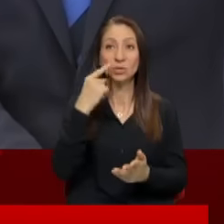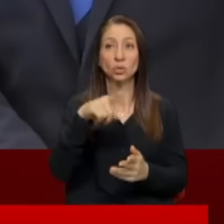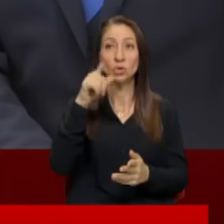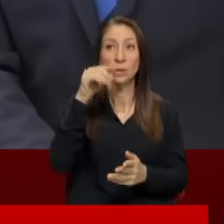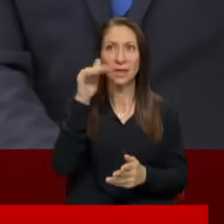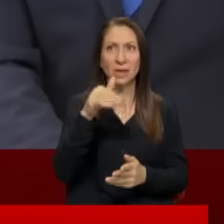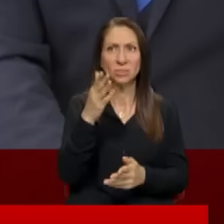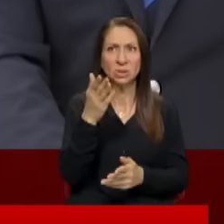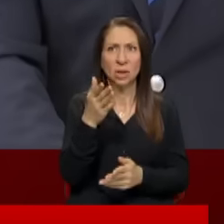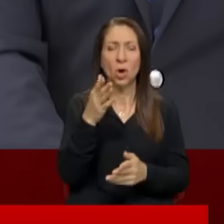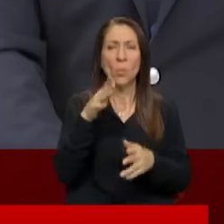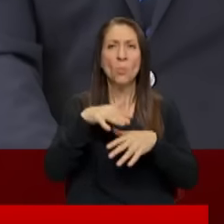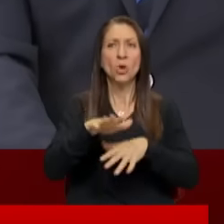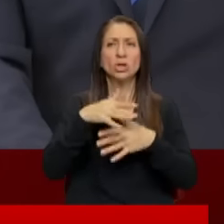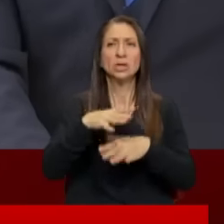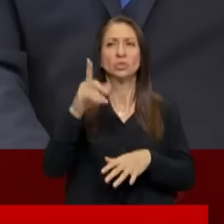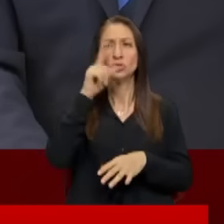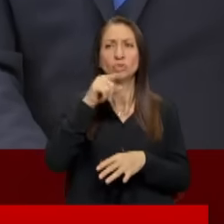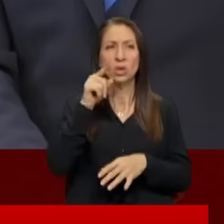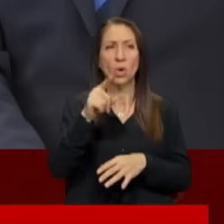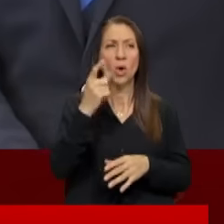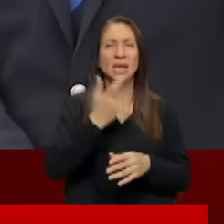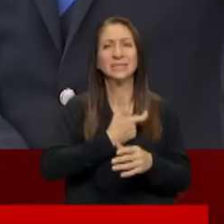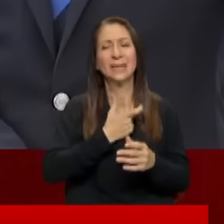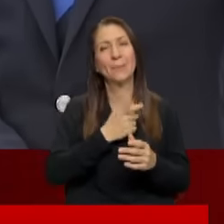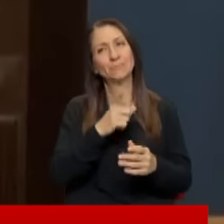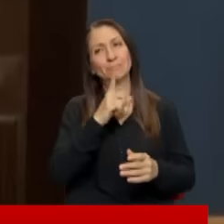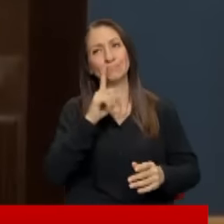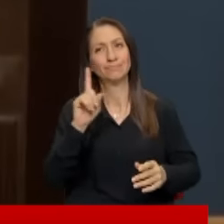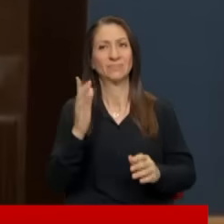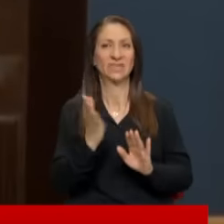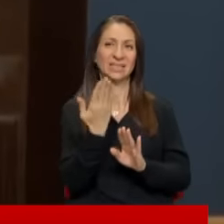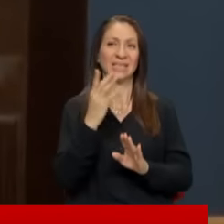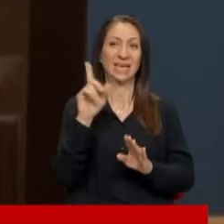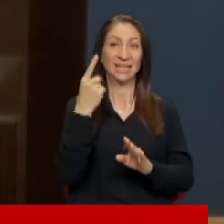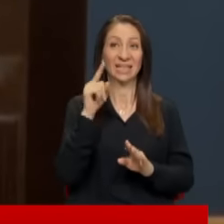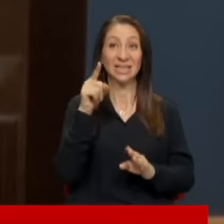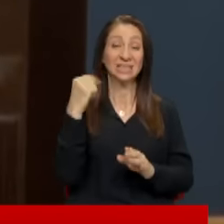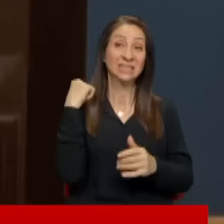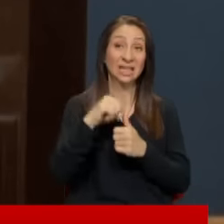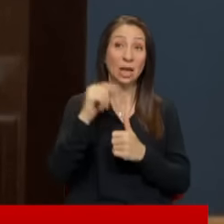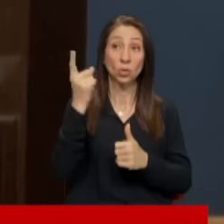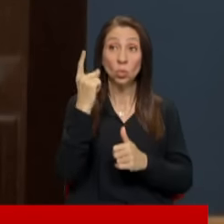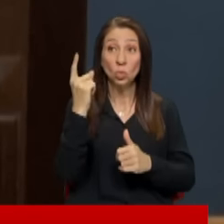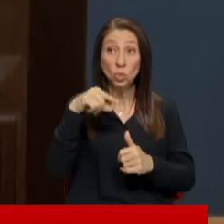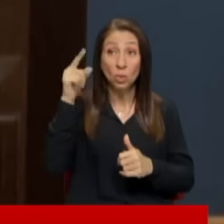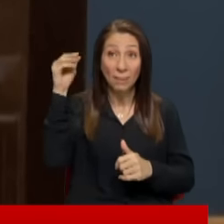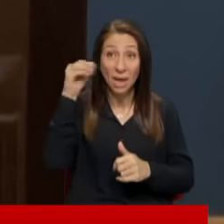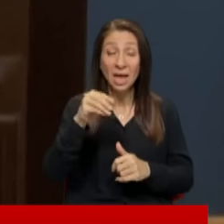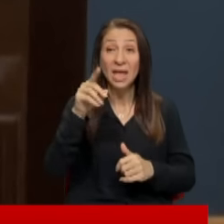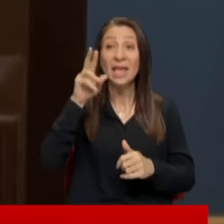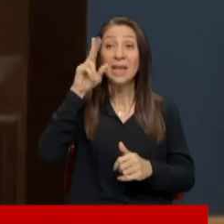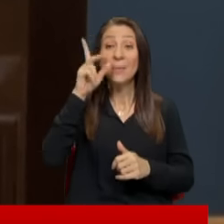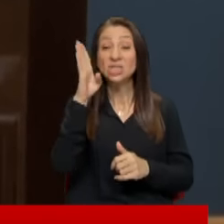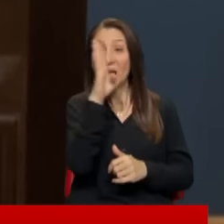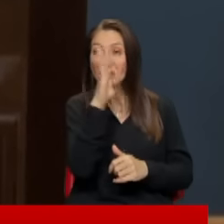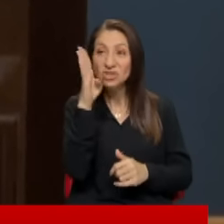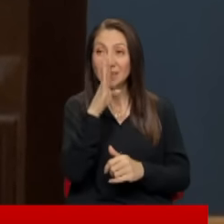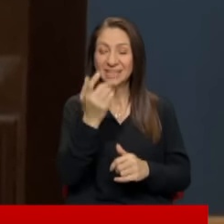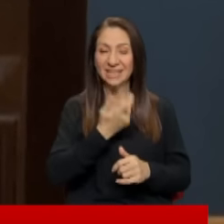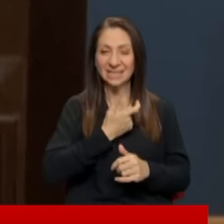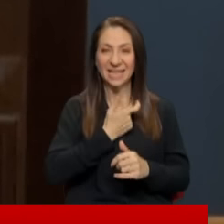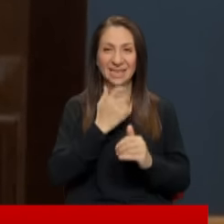Gündeme gelmişti. Protestolar nedeniyle o yasayı geri çekmişti iktidar partisi. Yeniden gündeme gelince bu yabancı ajan yasa tasarısı diyorlar hatta